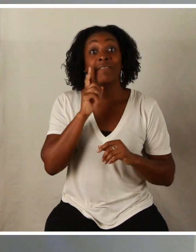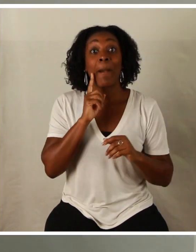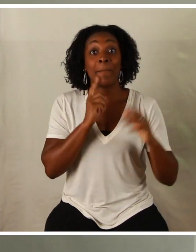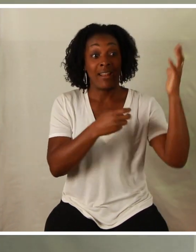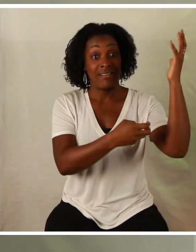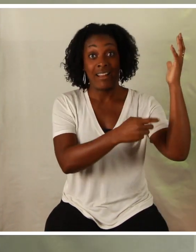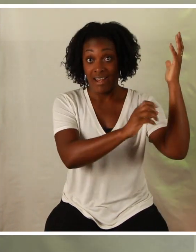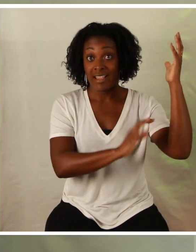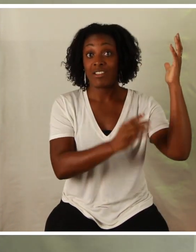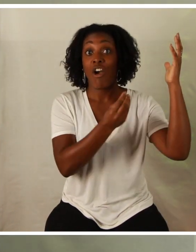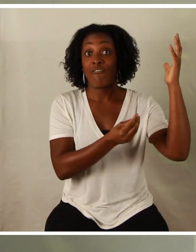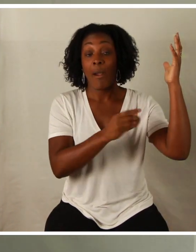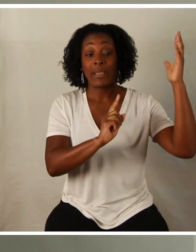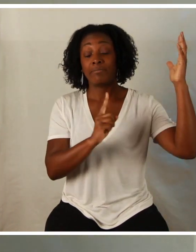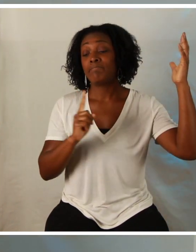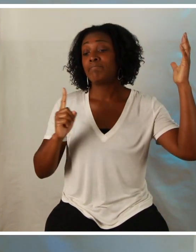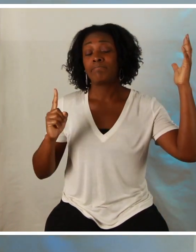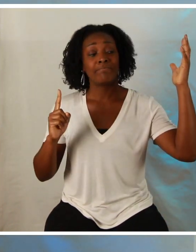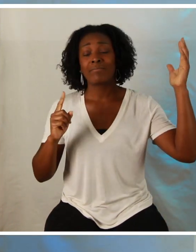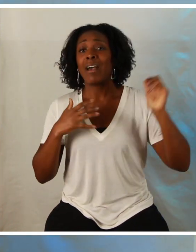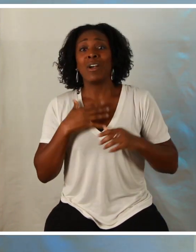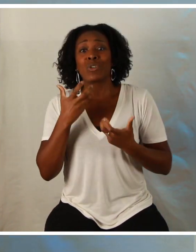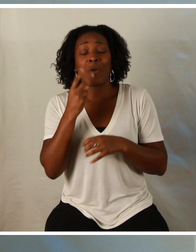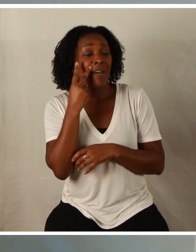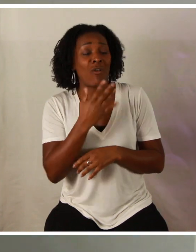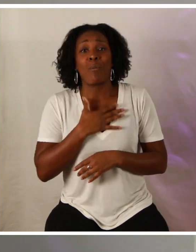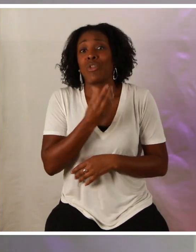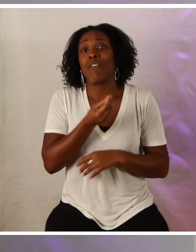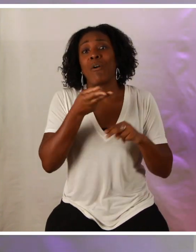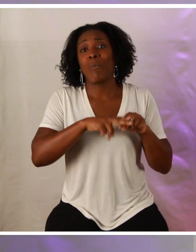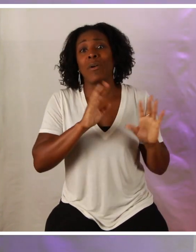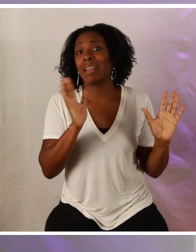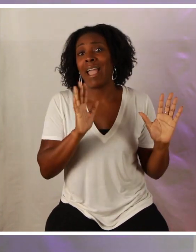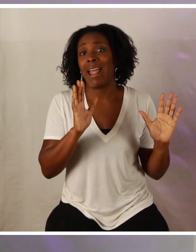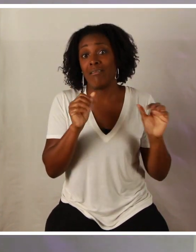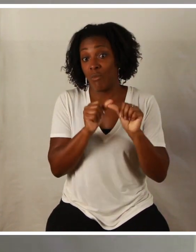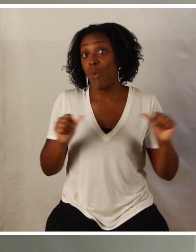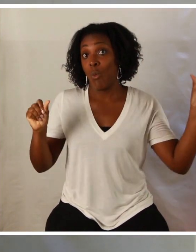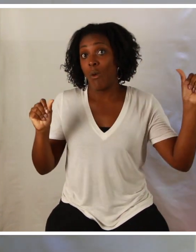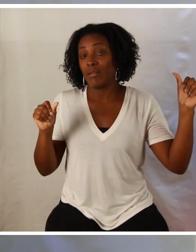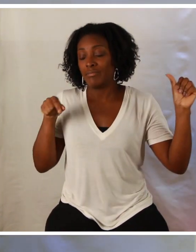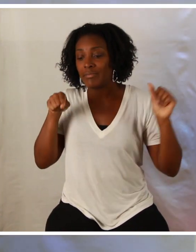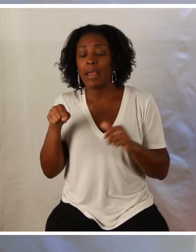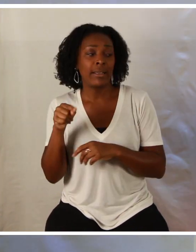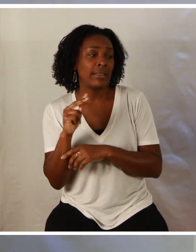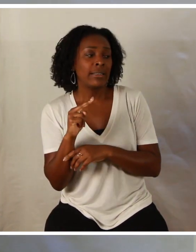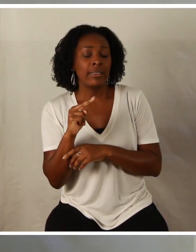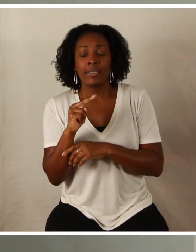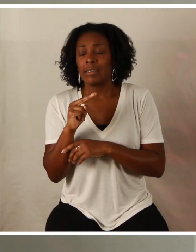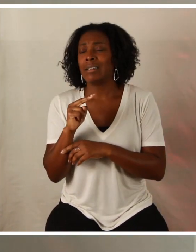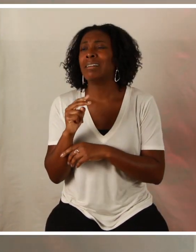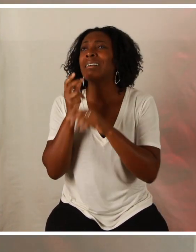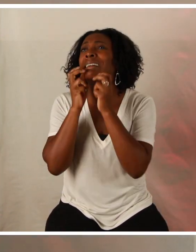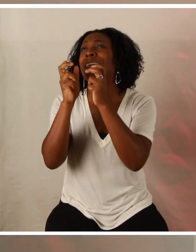une portée d'arc, car elle disait que je ne vois pas mourir mon enfant. Elle s'assit donc vis-à-vis de lui. Elle va la voir